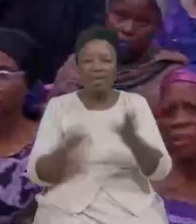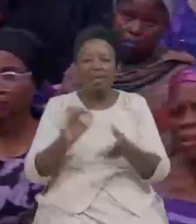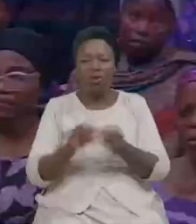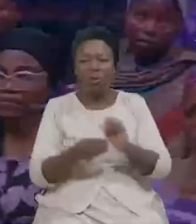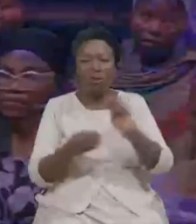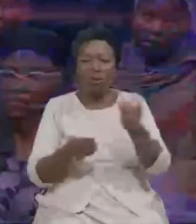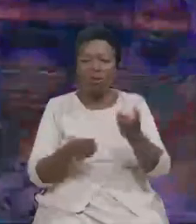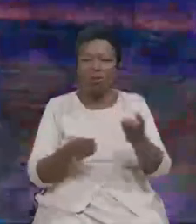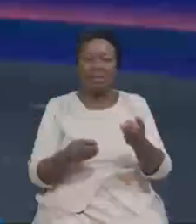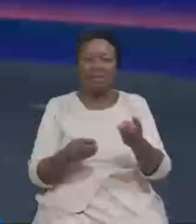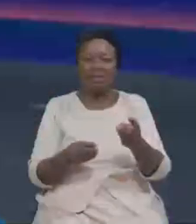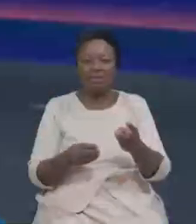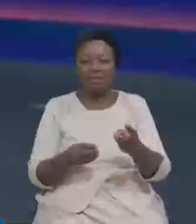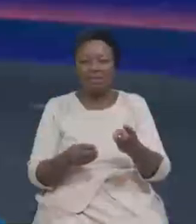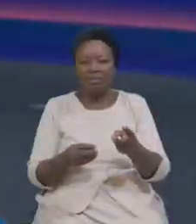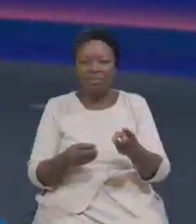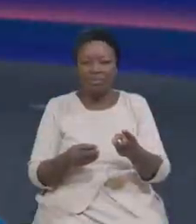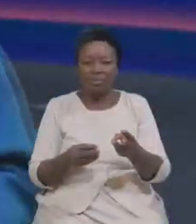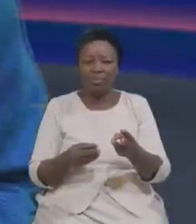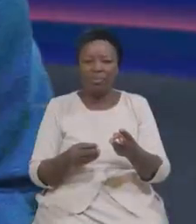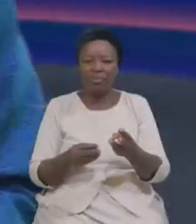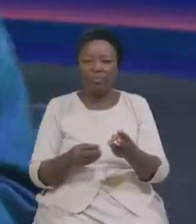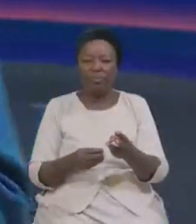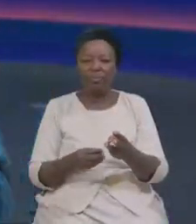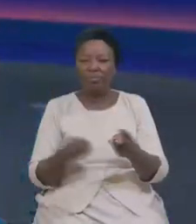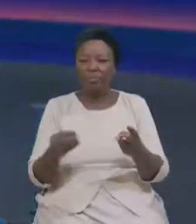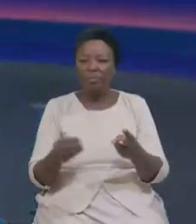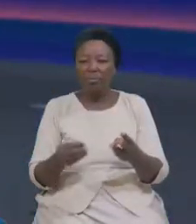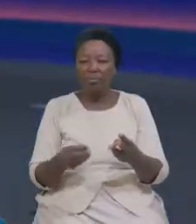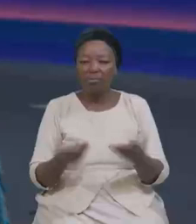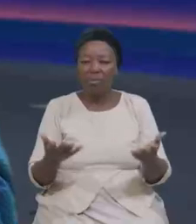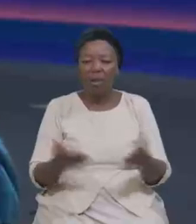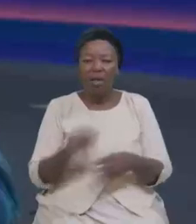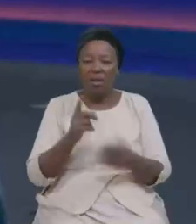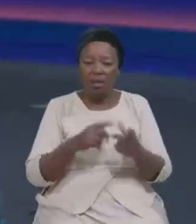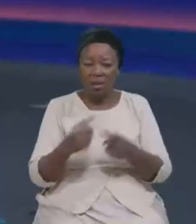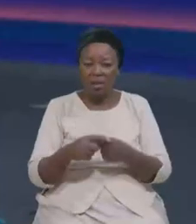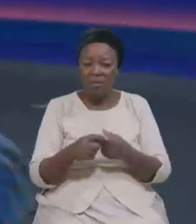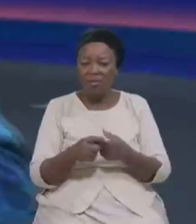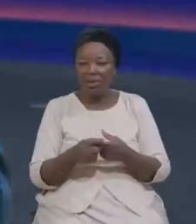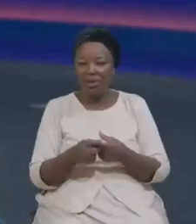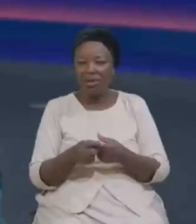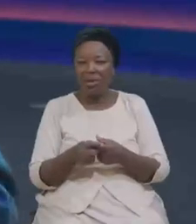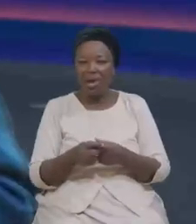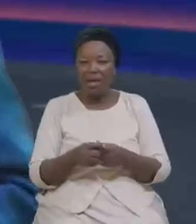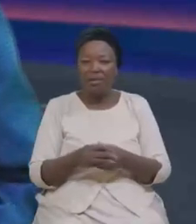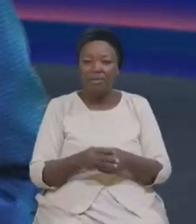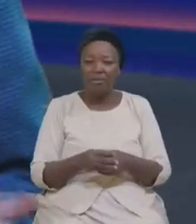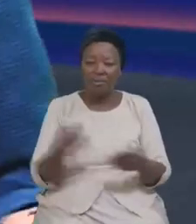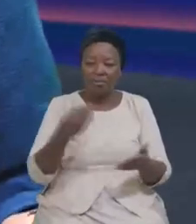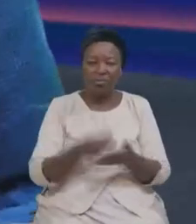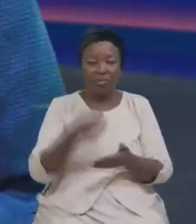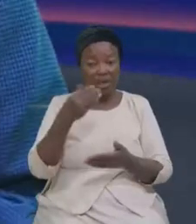sérité et l'absence de prise en charge pour les malades. La stérilité. Bon, dans